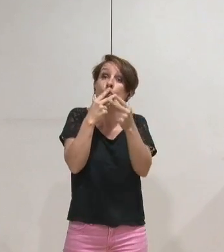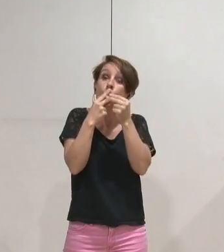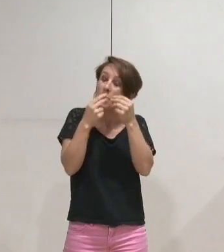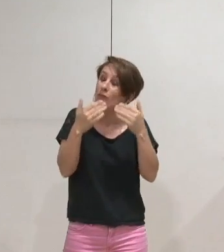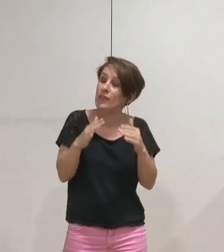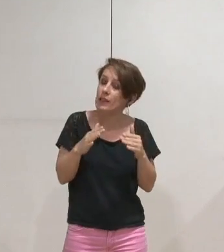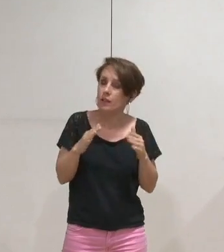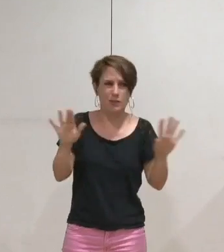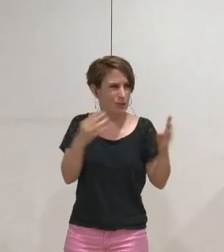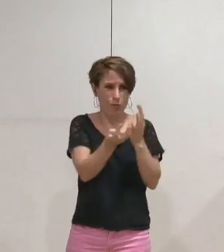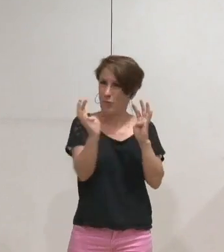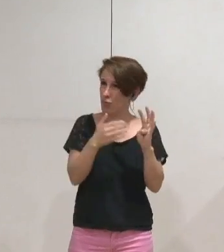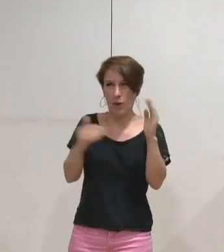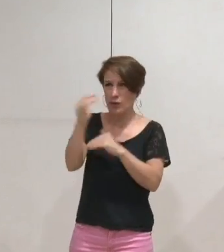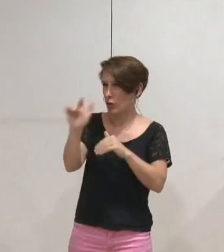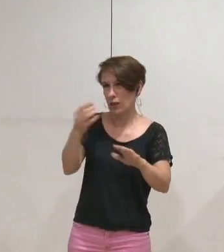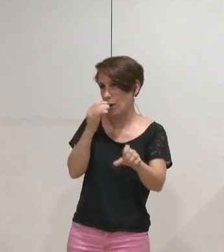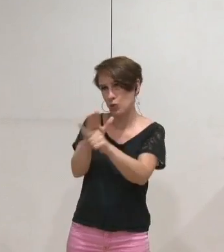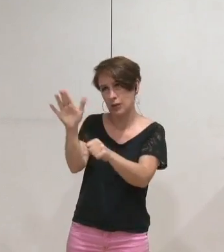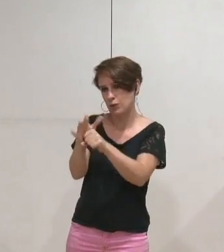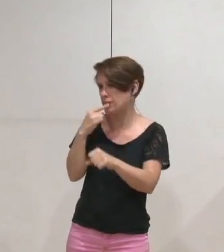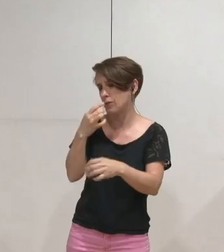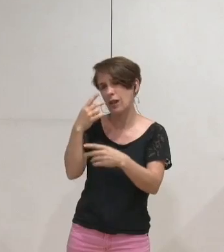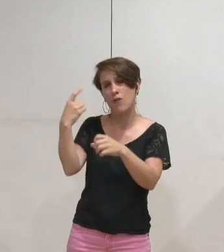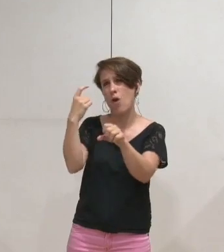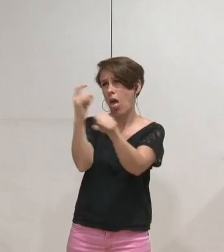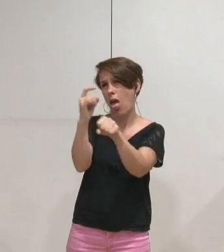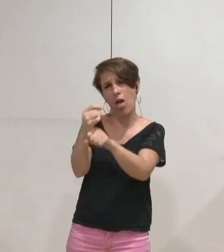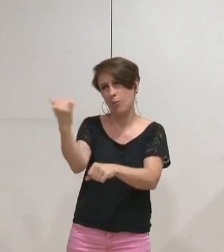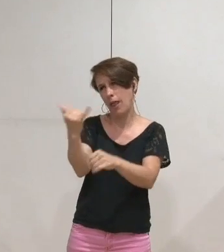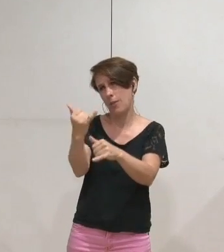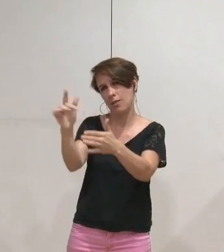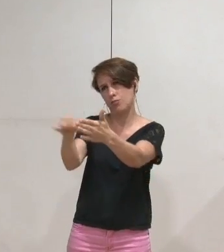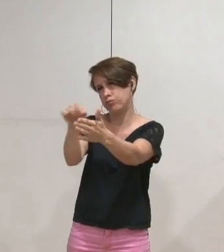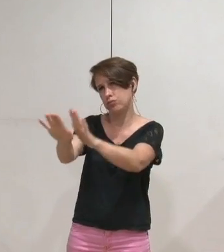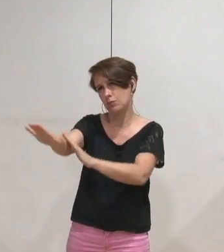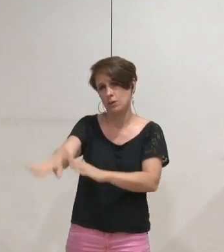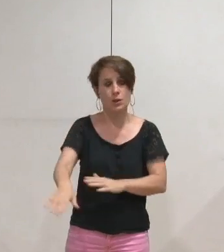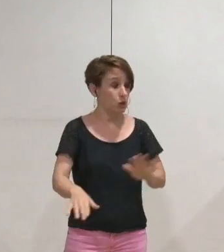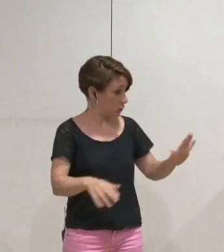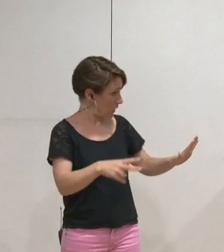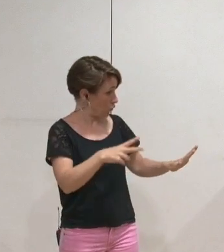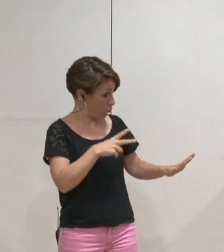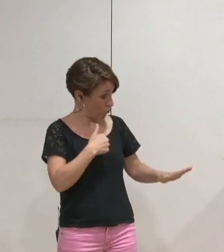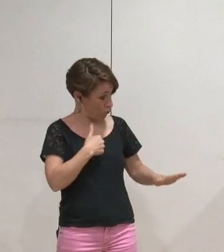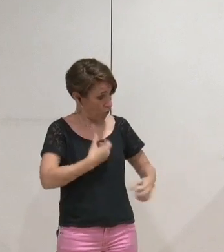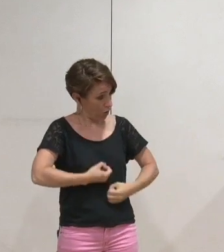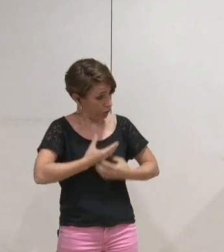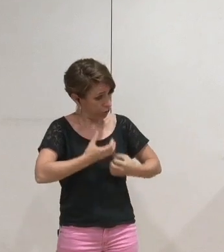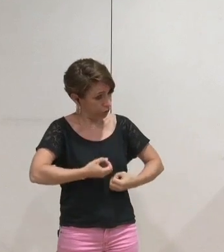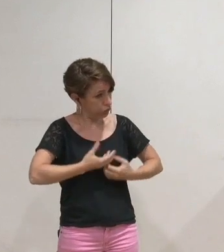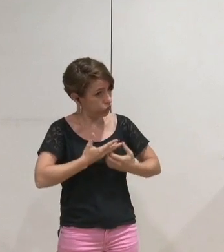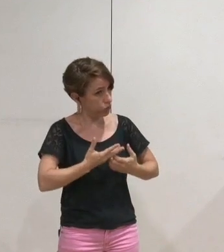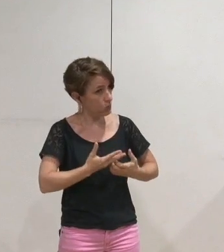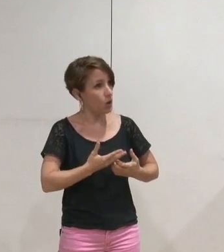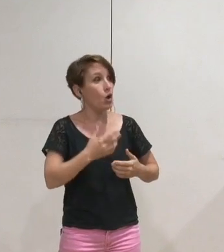monsieures commentaires son trouve j'ai la parole que il y en a